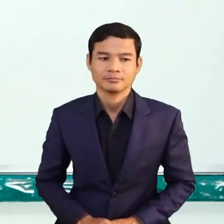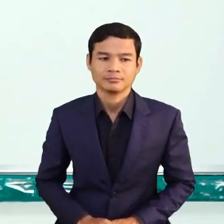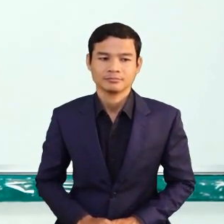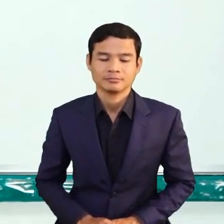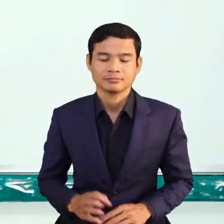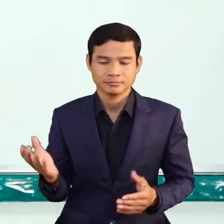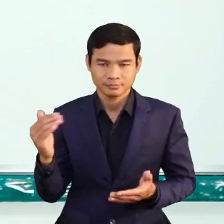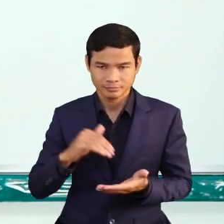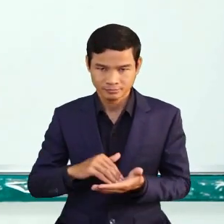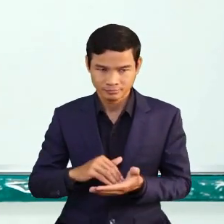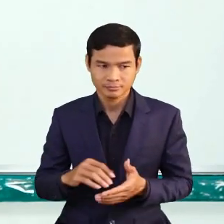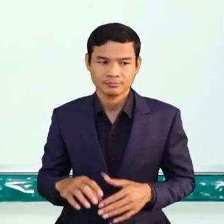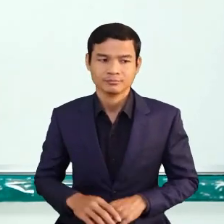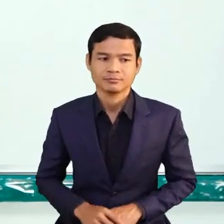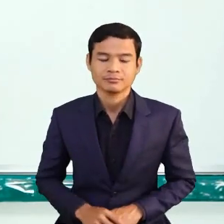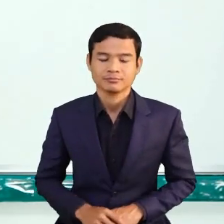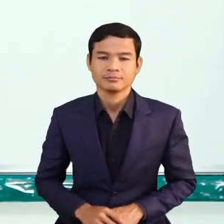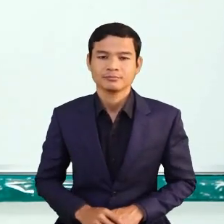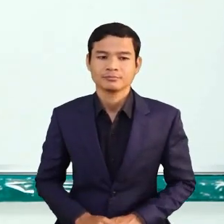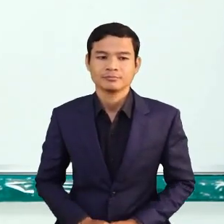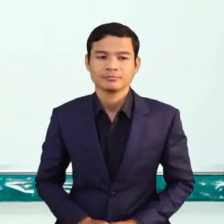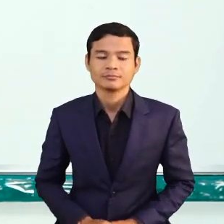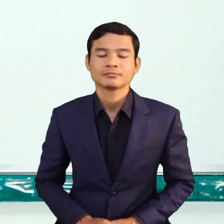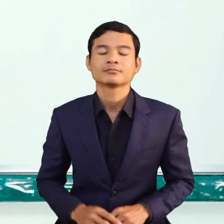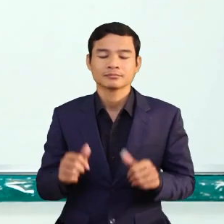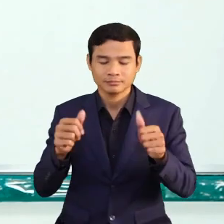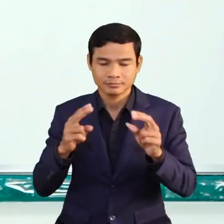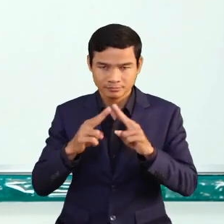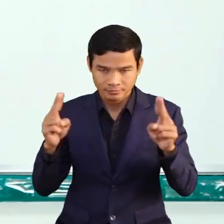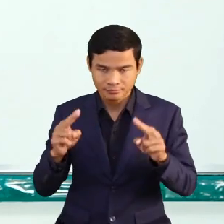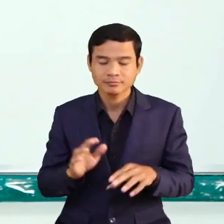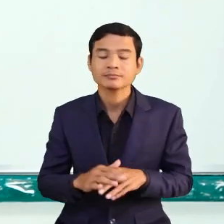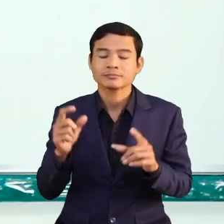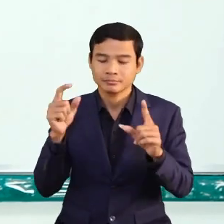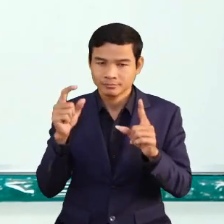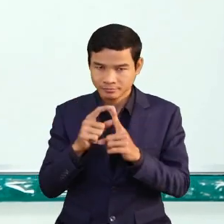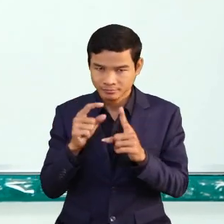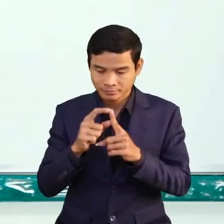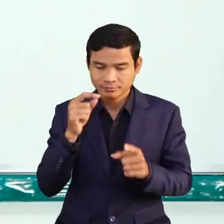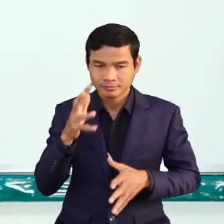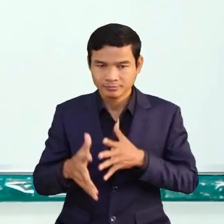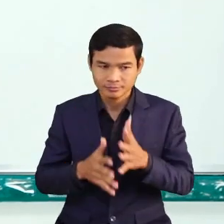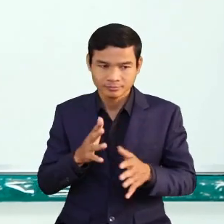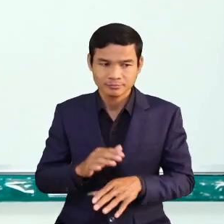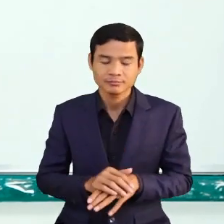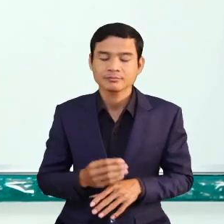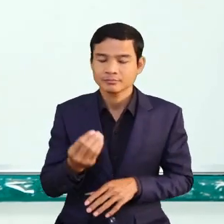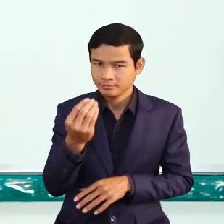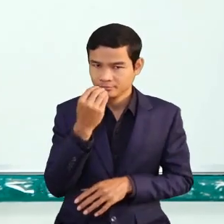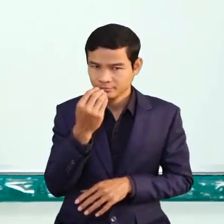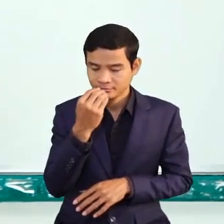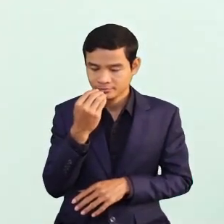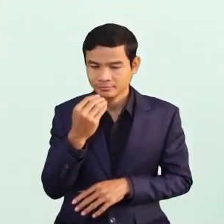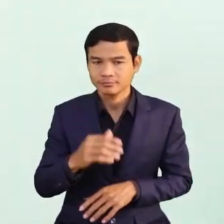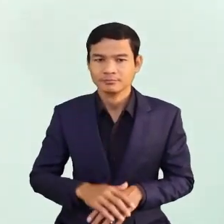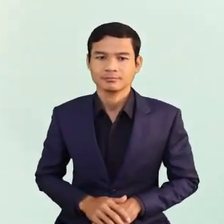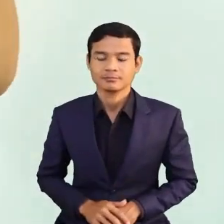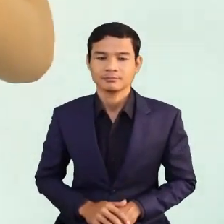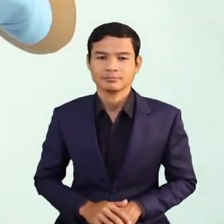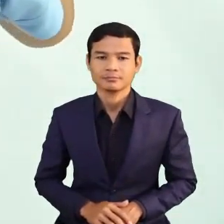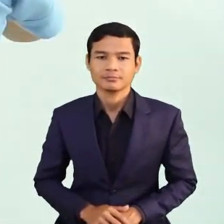ម្ដងទៀតចាល្អណាស់កូនពាក្យនេះគឺអានថាញ៉ាំចាតោះពា